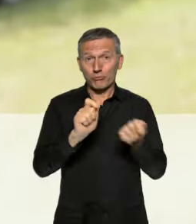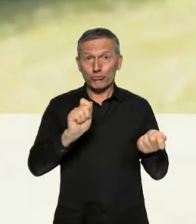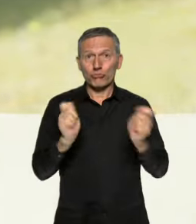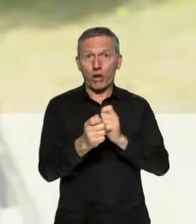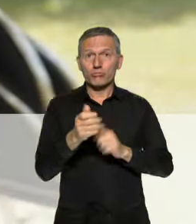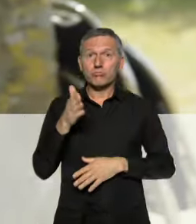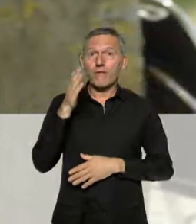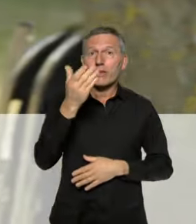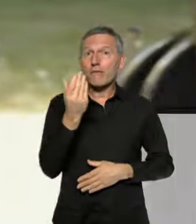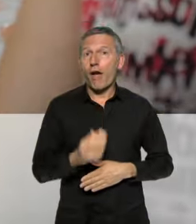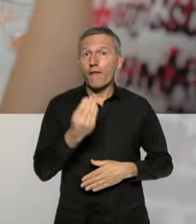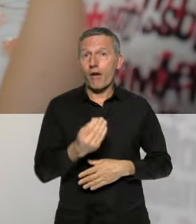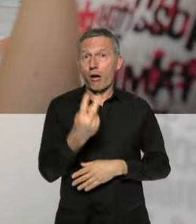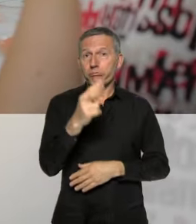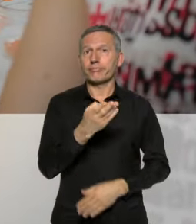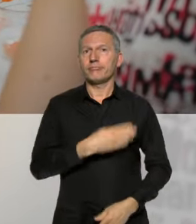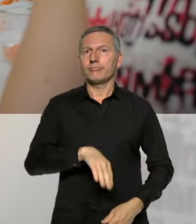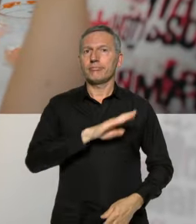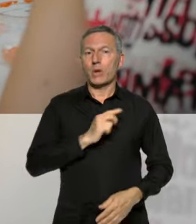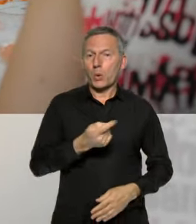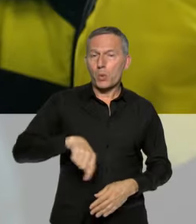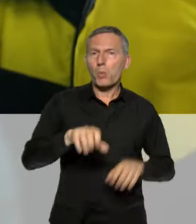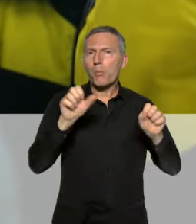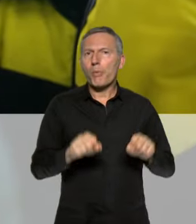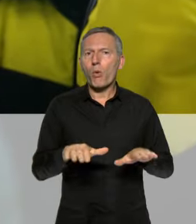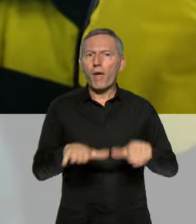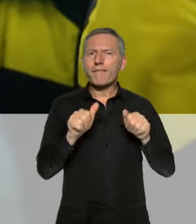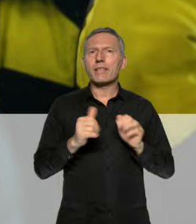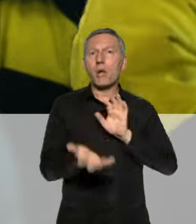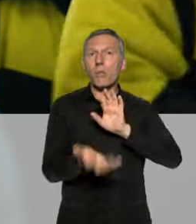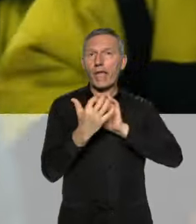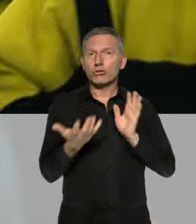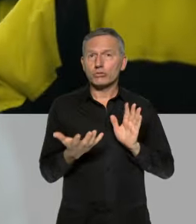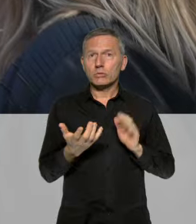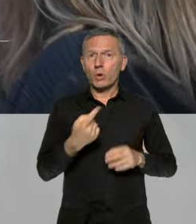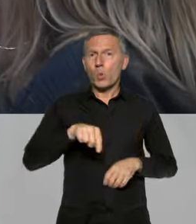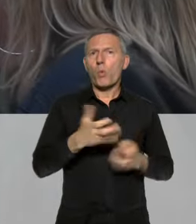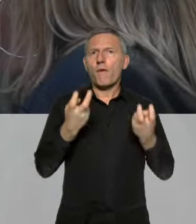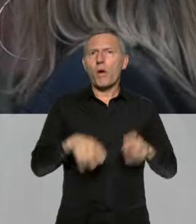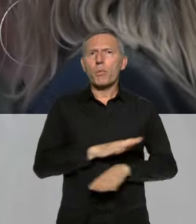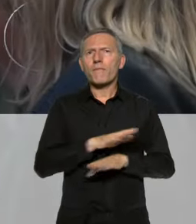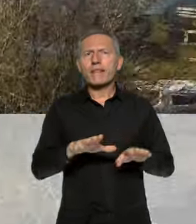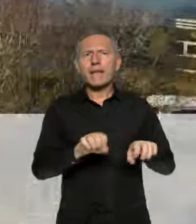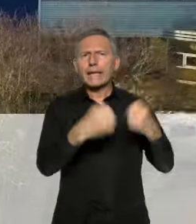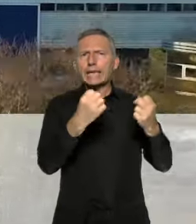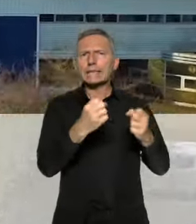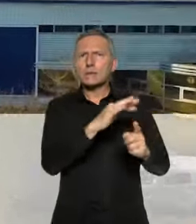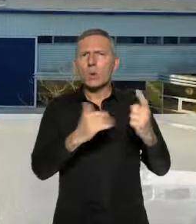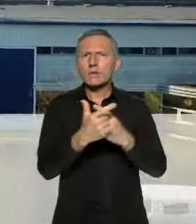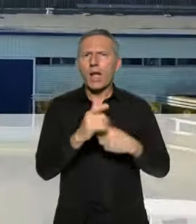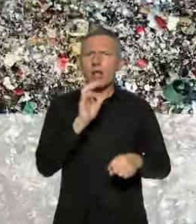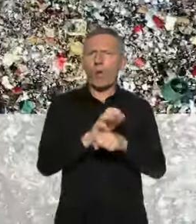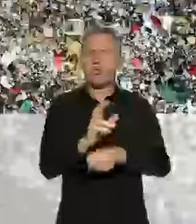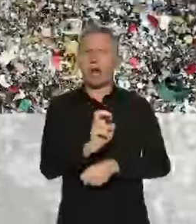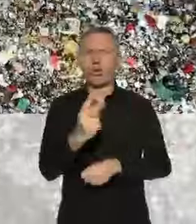commun. L'avenir de nos enfants est entre vos mains. Nous pouvons éviter le piège qui nous est tendu. Nous ne voulons plus de la politique de casse sociale